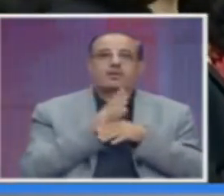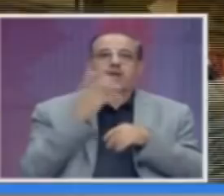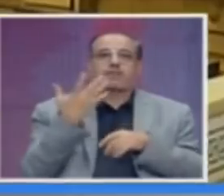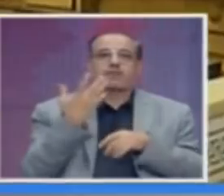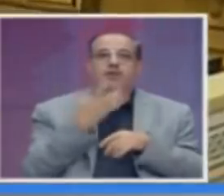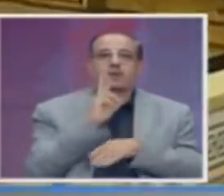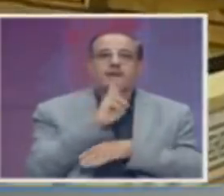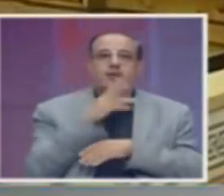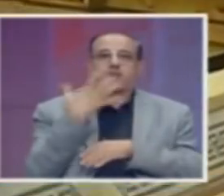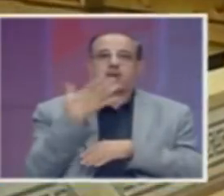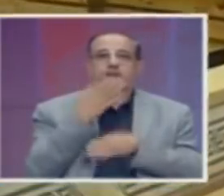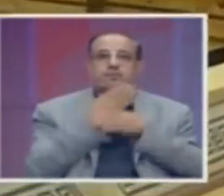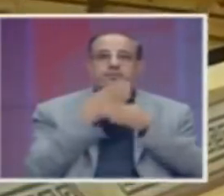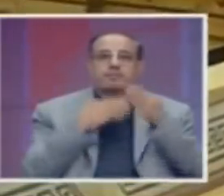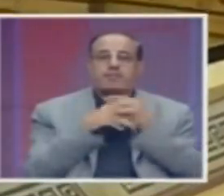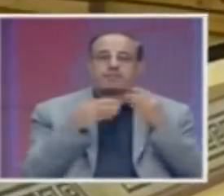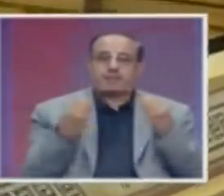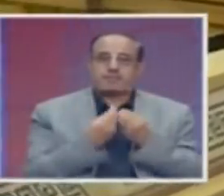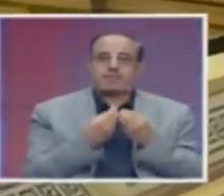أوضاع 45 كنيسة